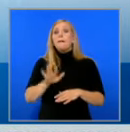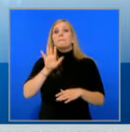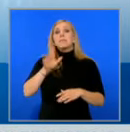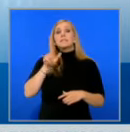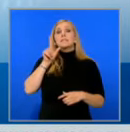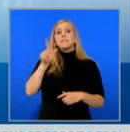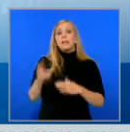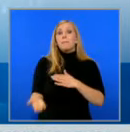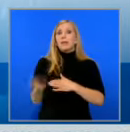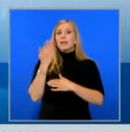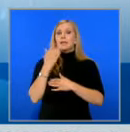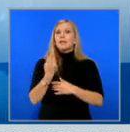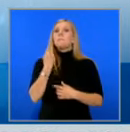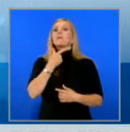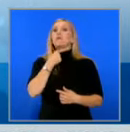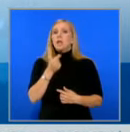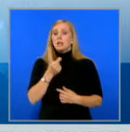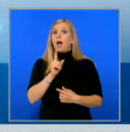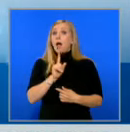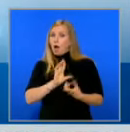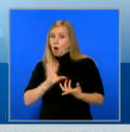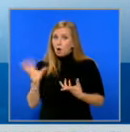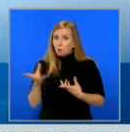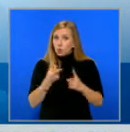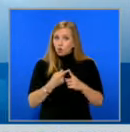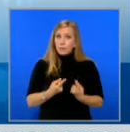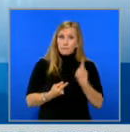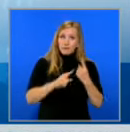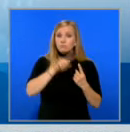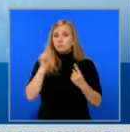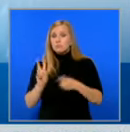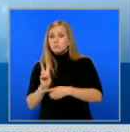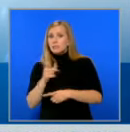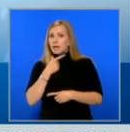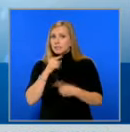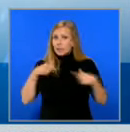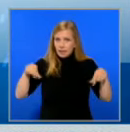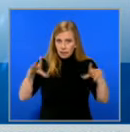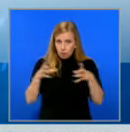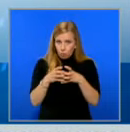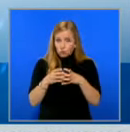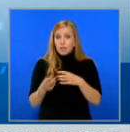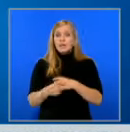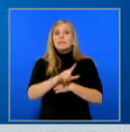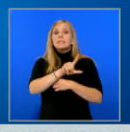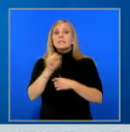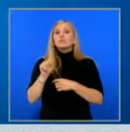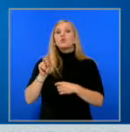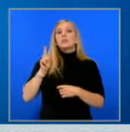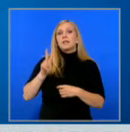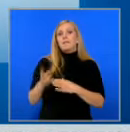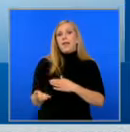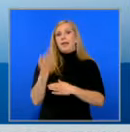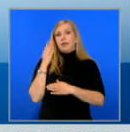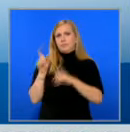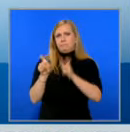000 първокласници а общо учениците ни от първи до 12-ти клас са 702 000 за тях